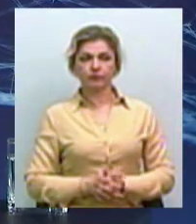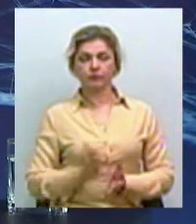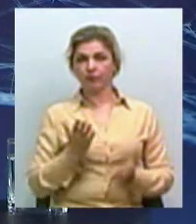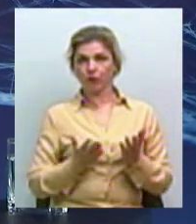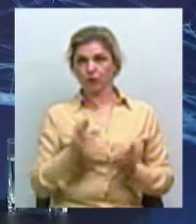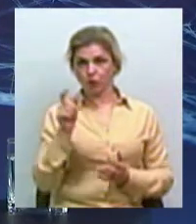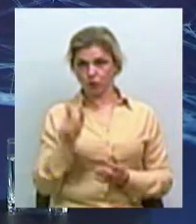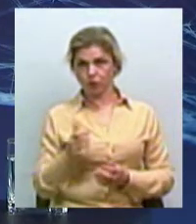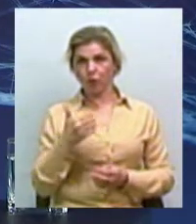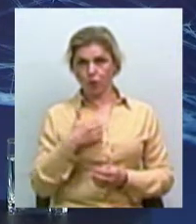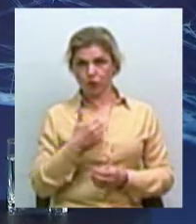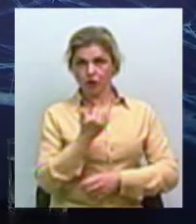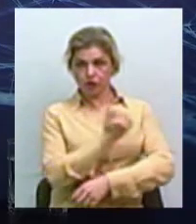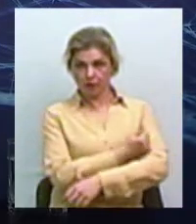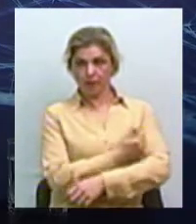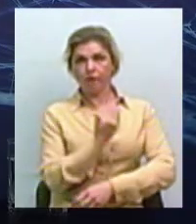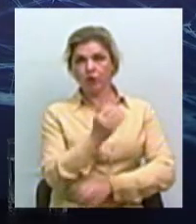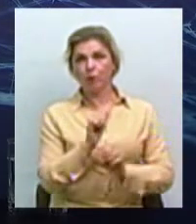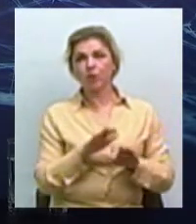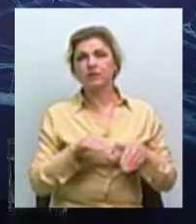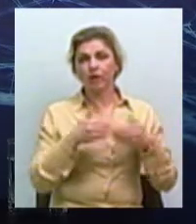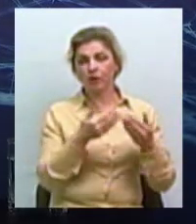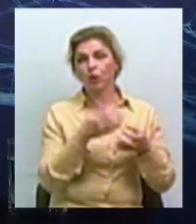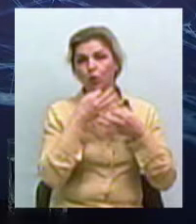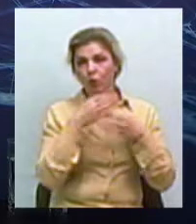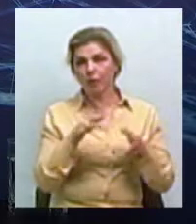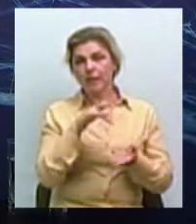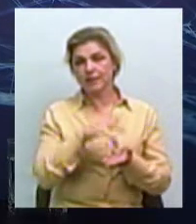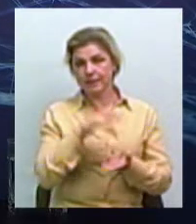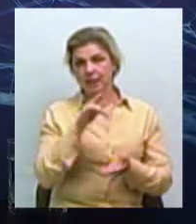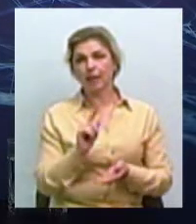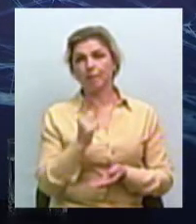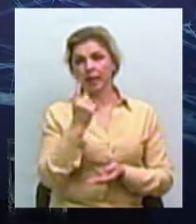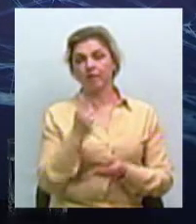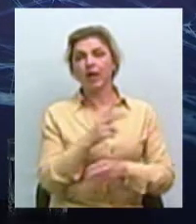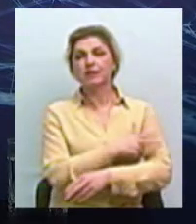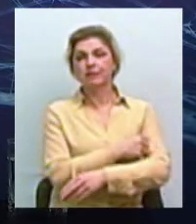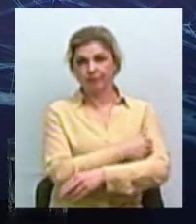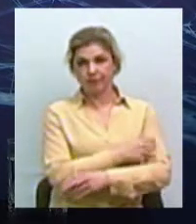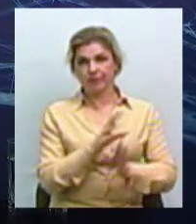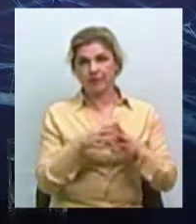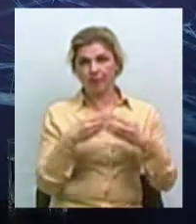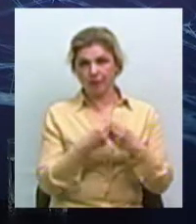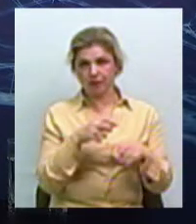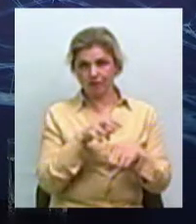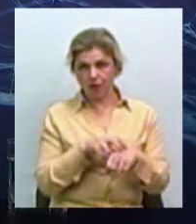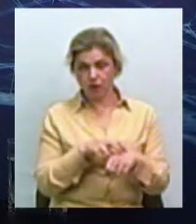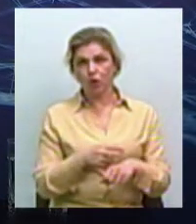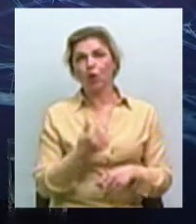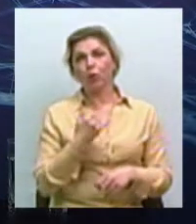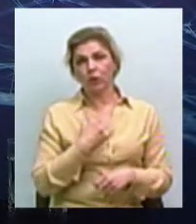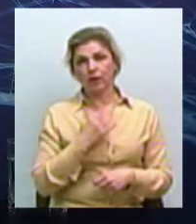людина захотіла щепитися, вона може звернутися в будь-який центр первинної медико-санітарної допомоги. У нас